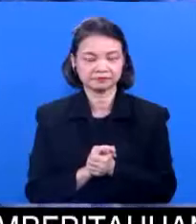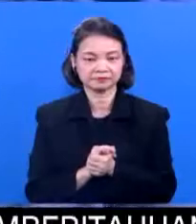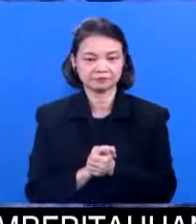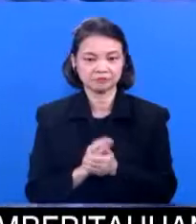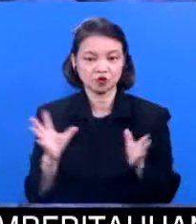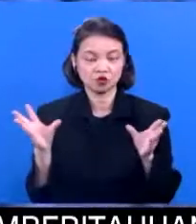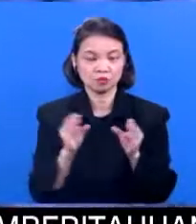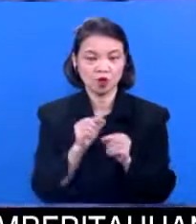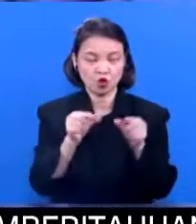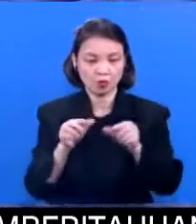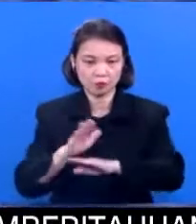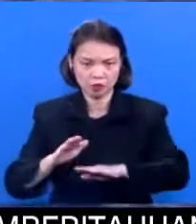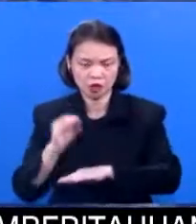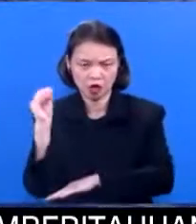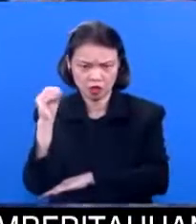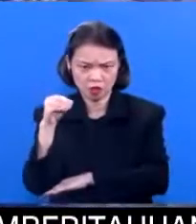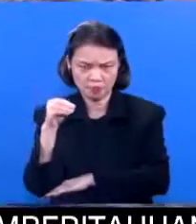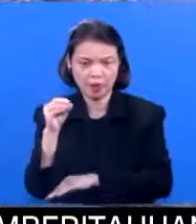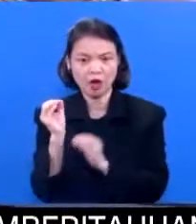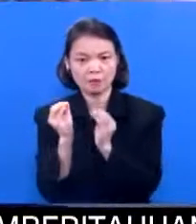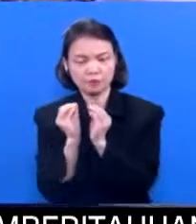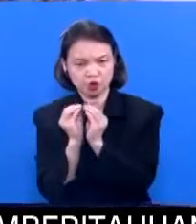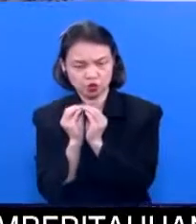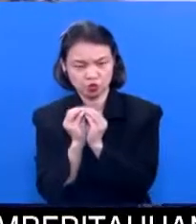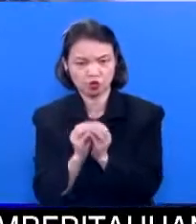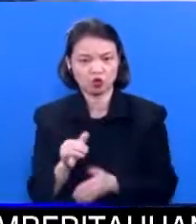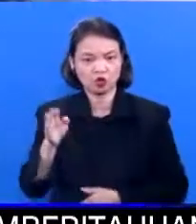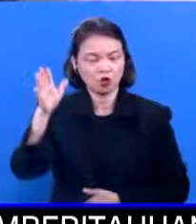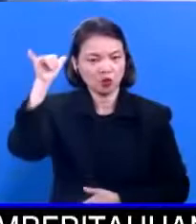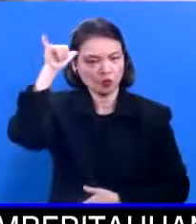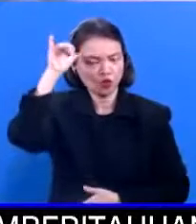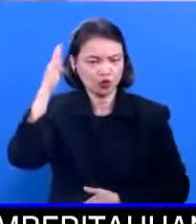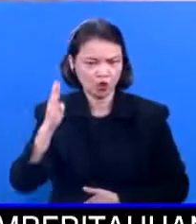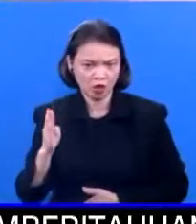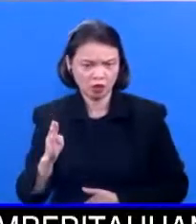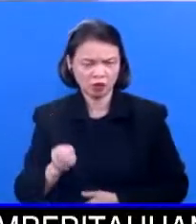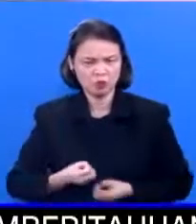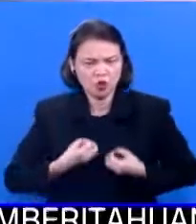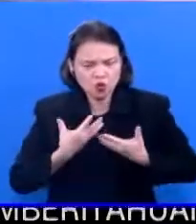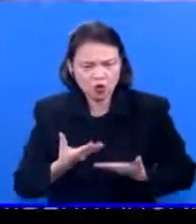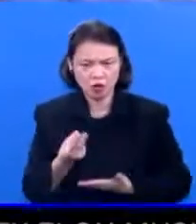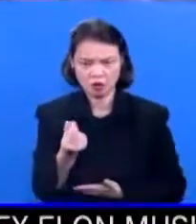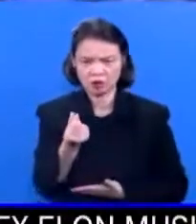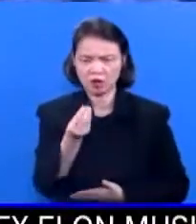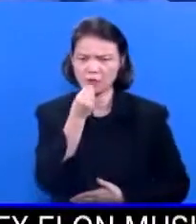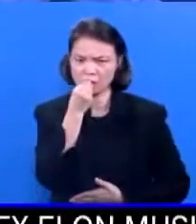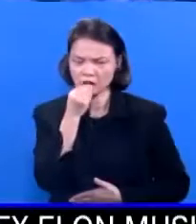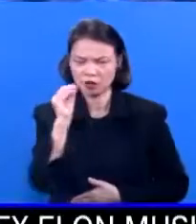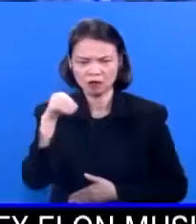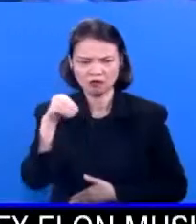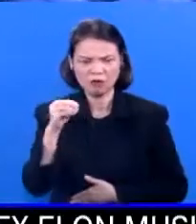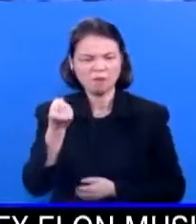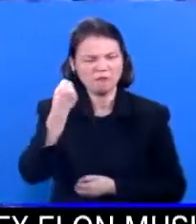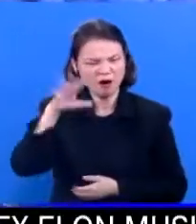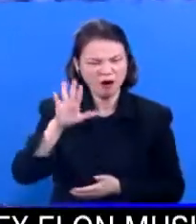Sejumlah peternak ayam maupun peternak ayam petelur di Kabupaten Boyolali, Jawa Tengah mengeluhkan harga telur yang masih anjlok dan harga pakan